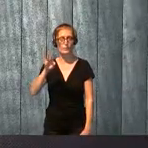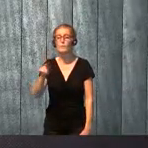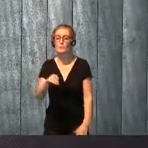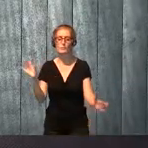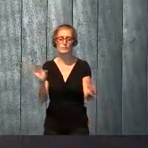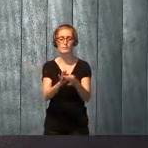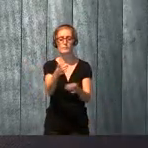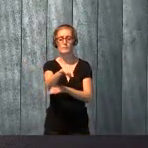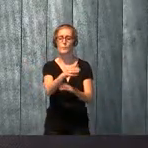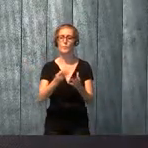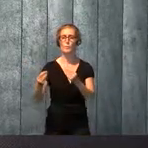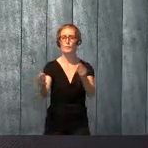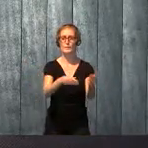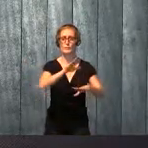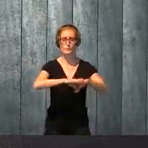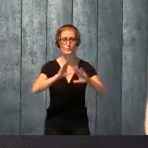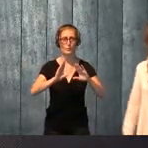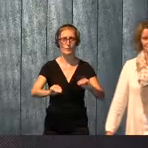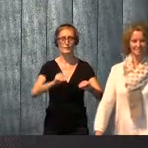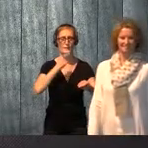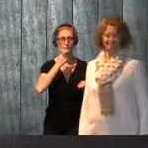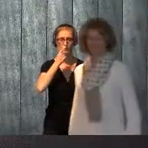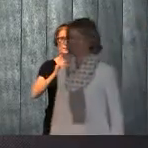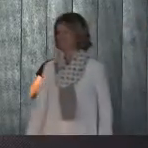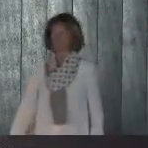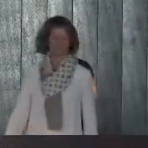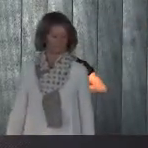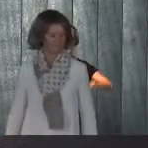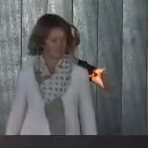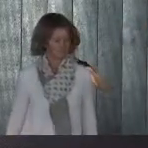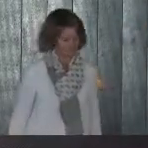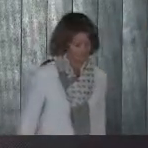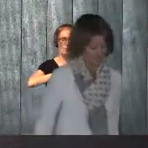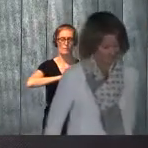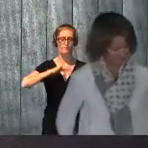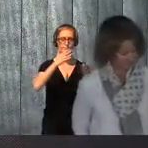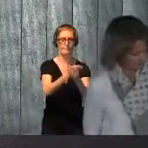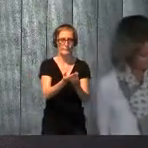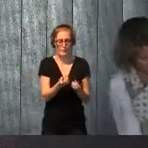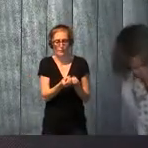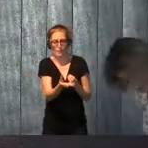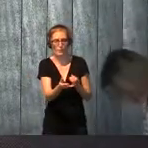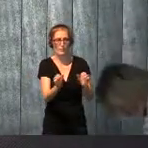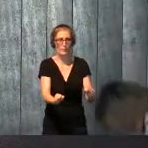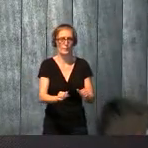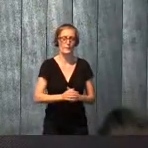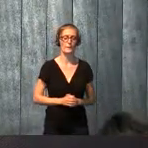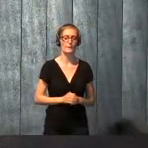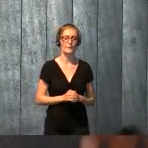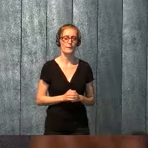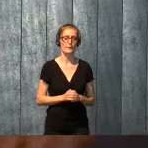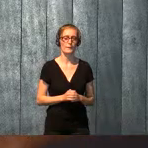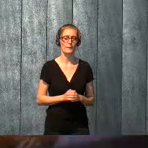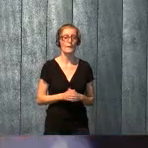populations locales, qui doivent agir sur l'environnement. Maintenant, la question principale, c'est réellement de savoir